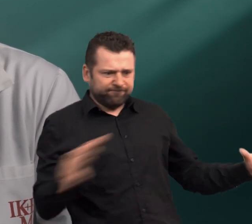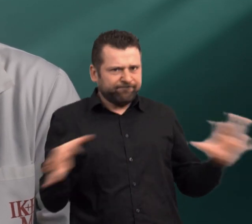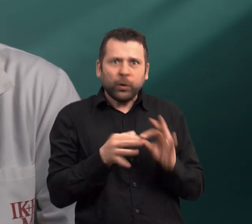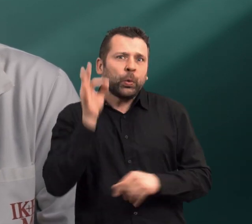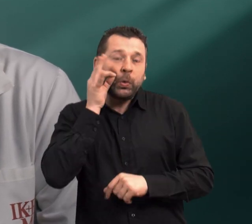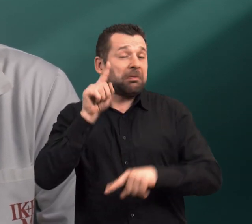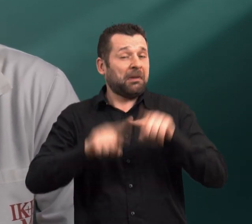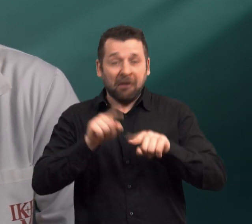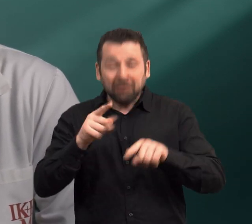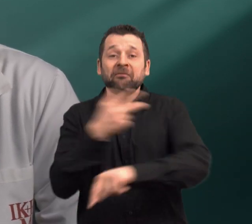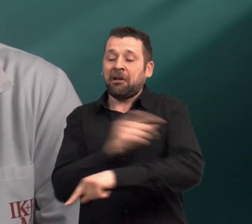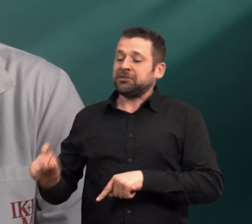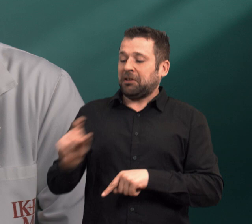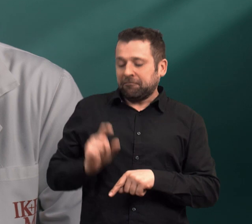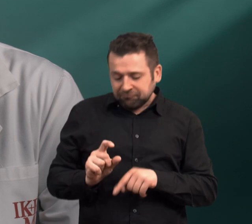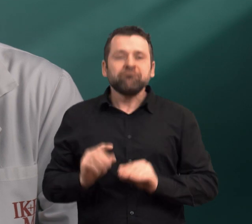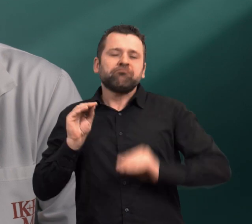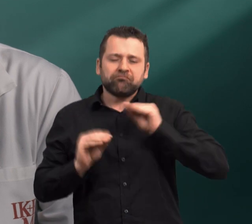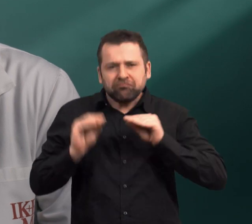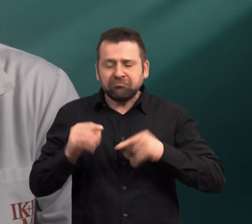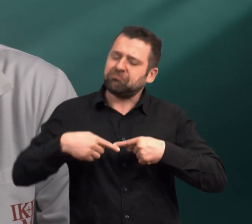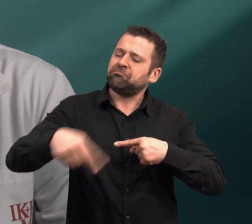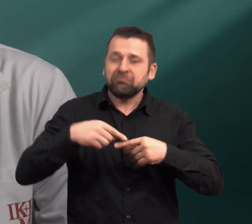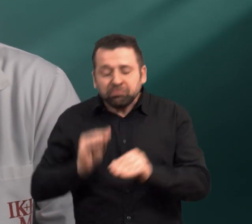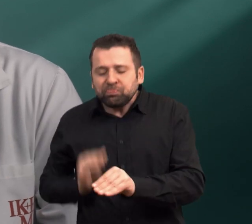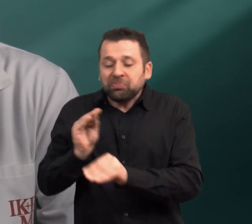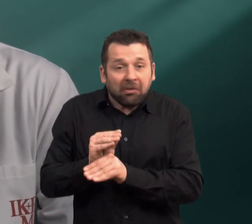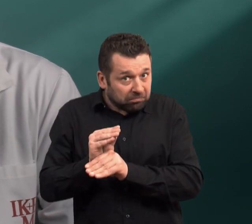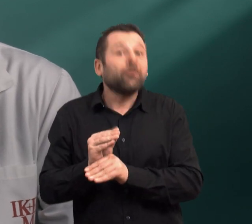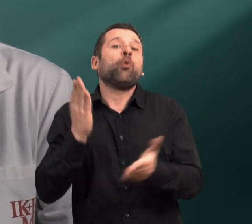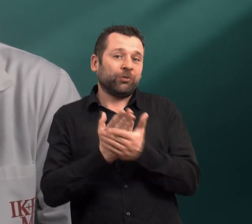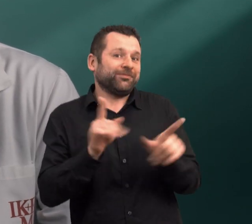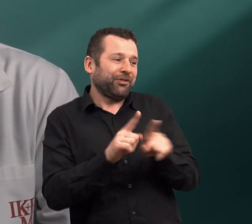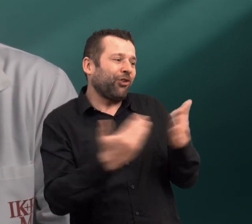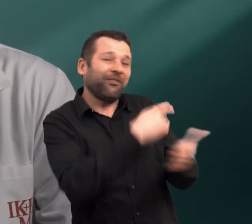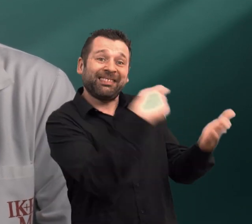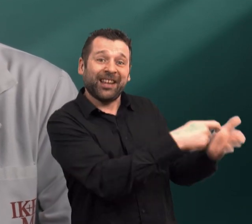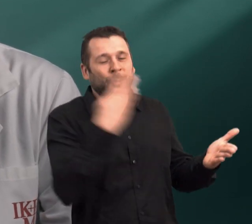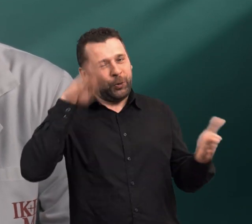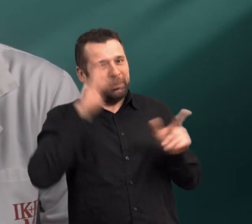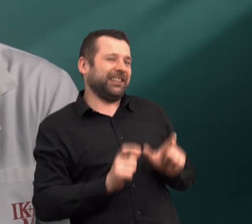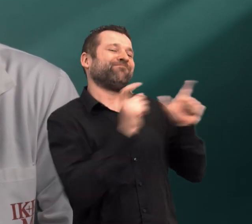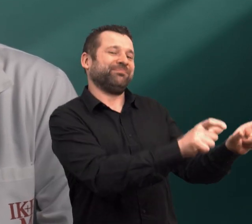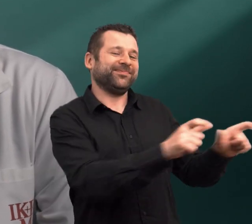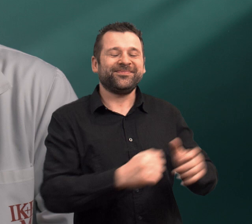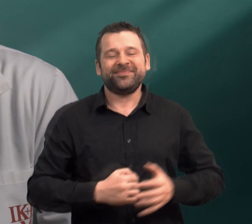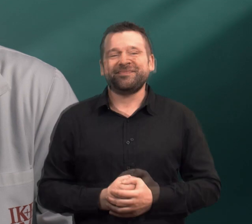vakcína účinná jen minimálně, bude trvat řádově týdny, než se vyrobí vakcína nová, která